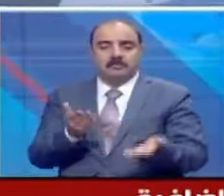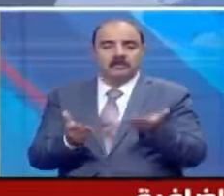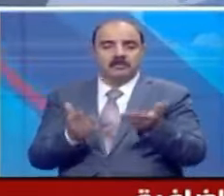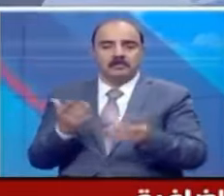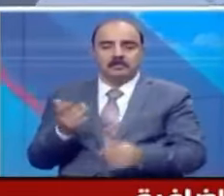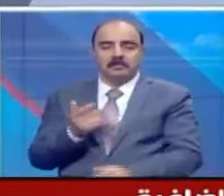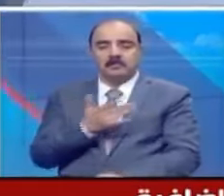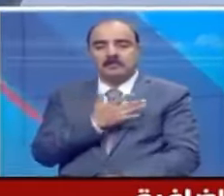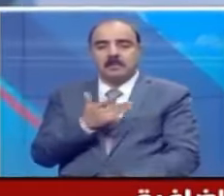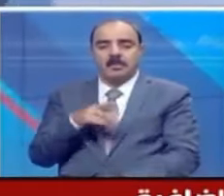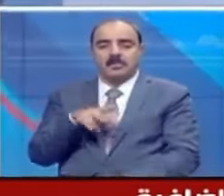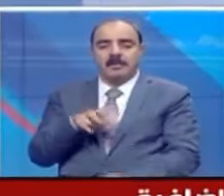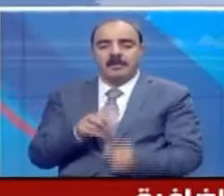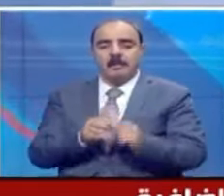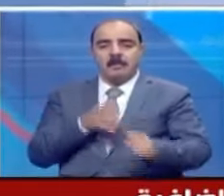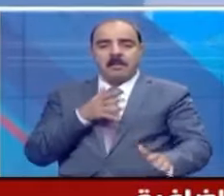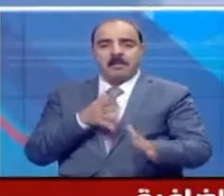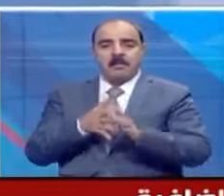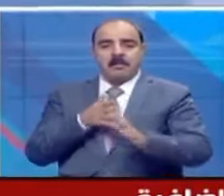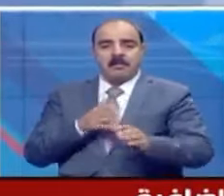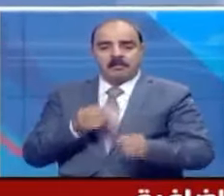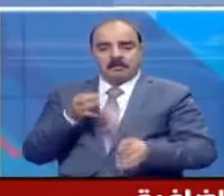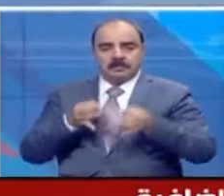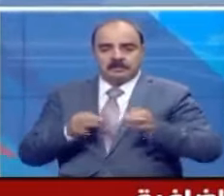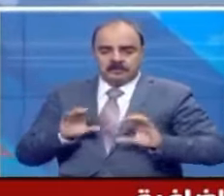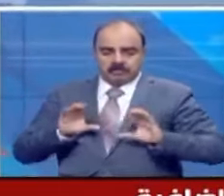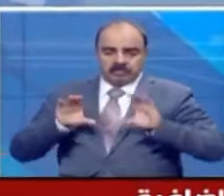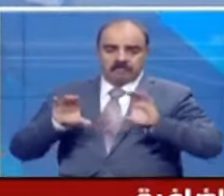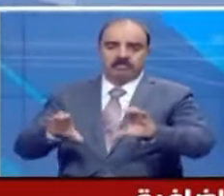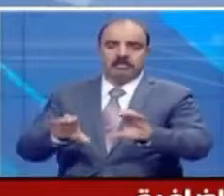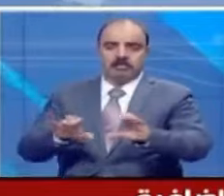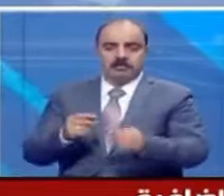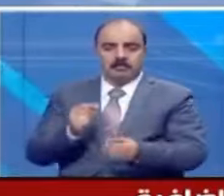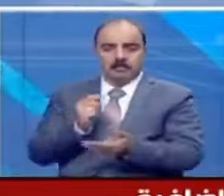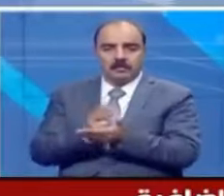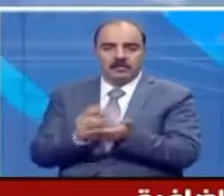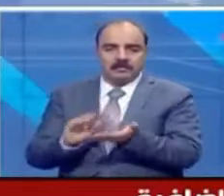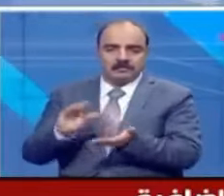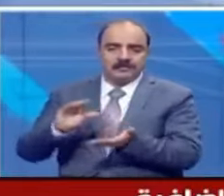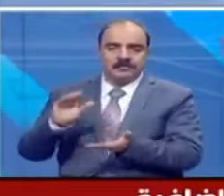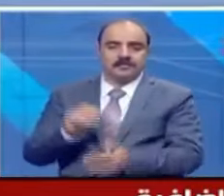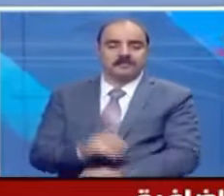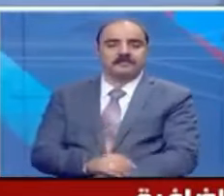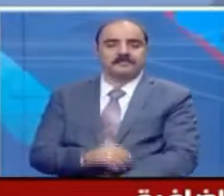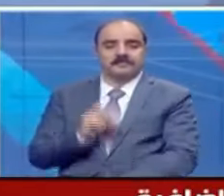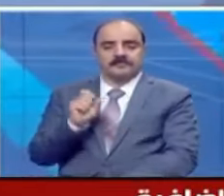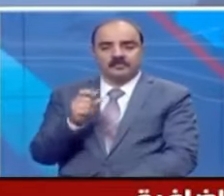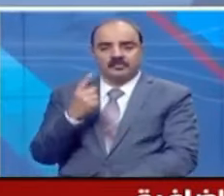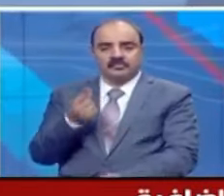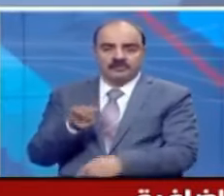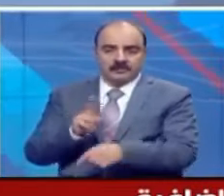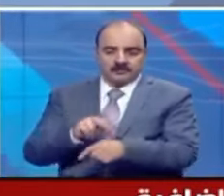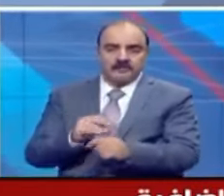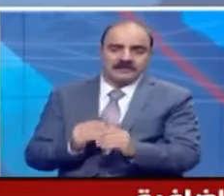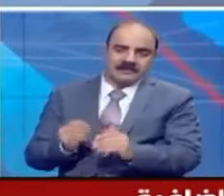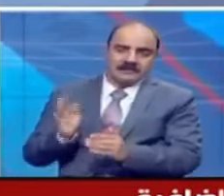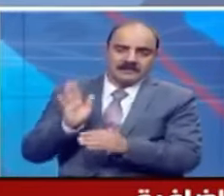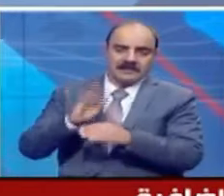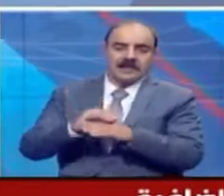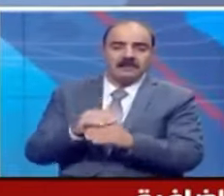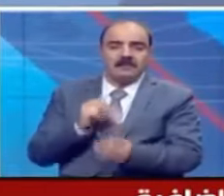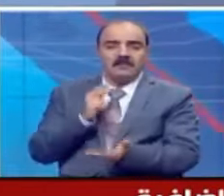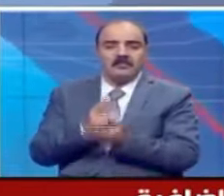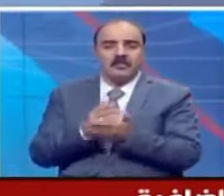اجتماعية عاجلة للحماية الاجتماعية بقيمة 180 مليار جنيه، وذلك اعتبارا من الأول من